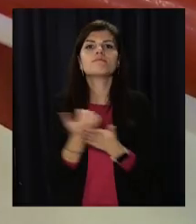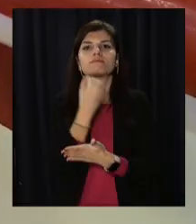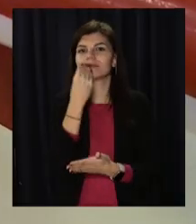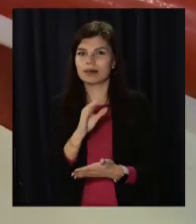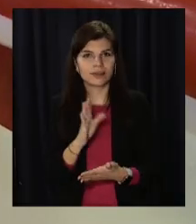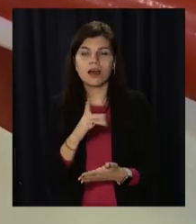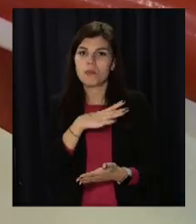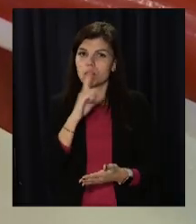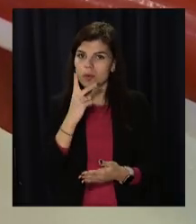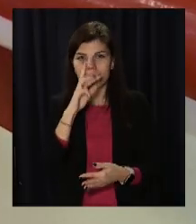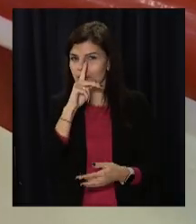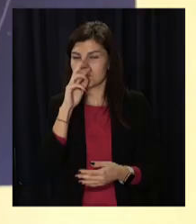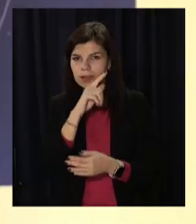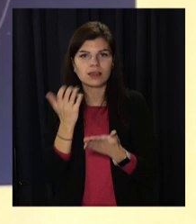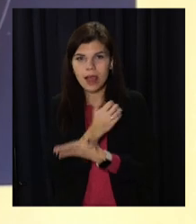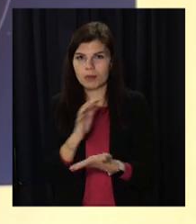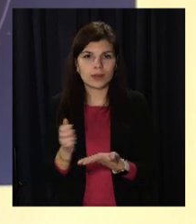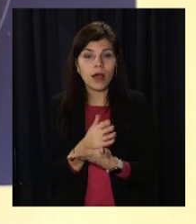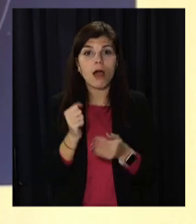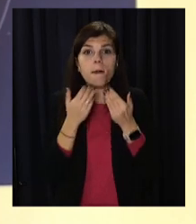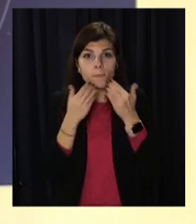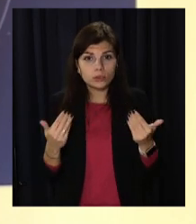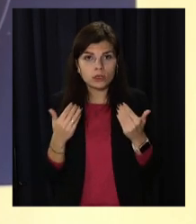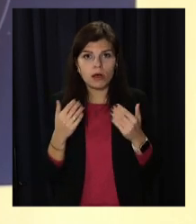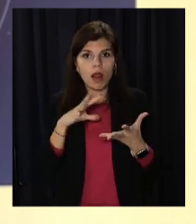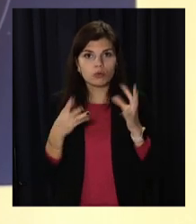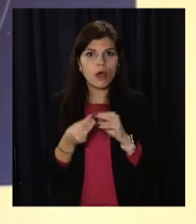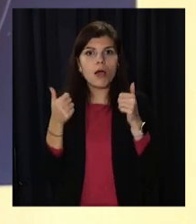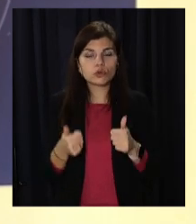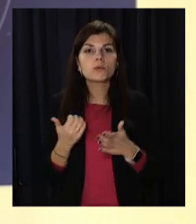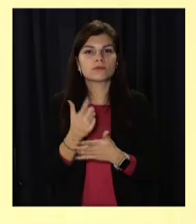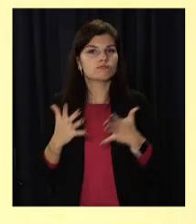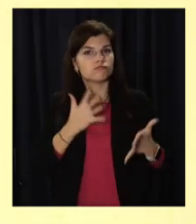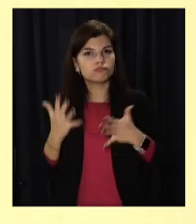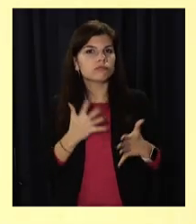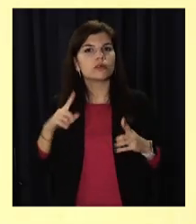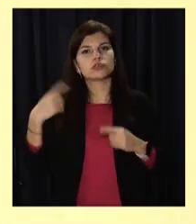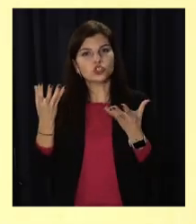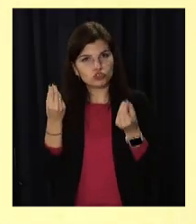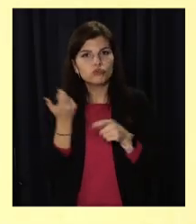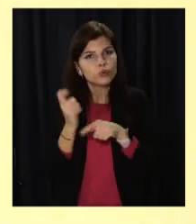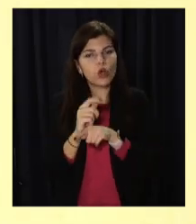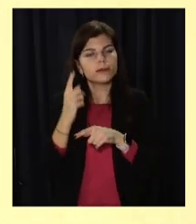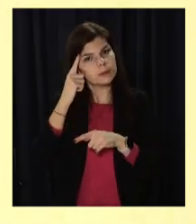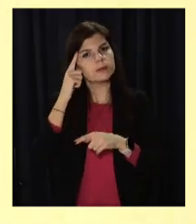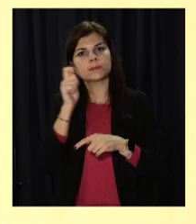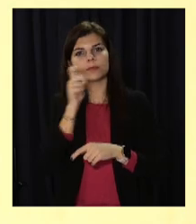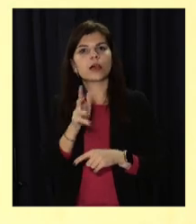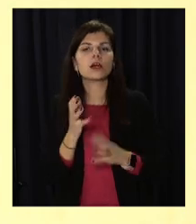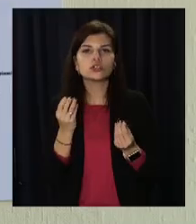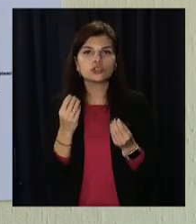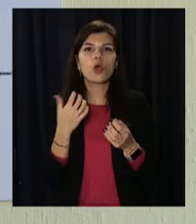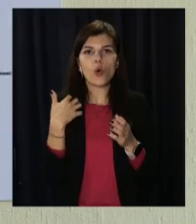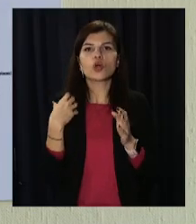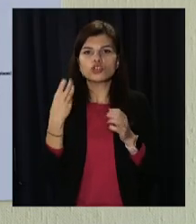Проте вони не здавалися. А останні результати надихають працювати далі. У планах космічні апарати з висотою польотів від 80